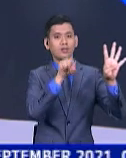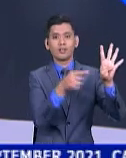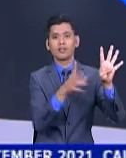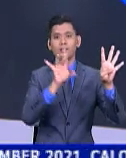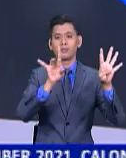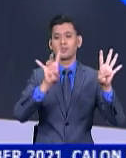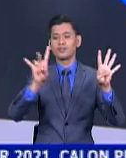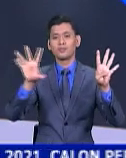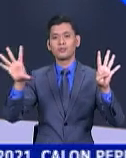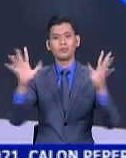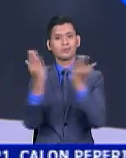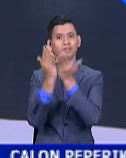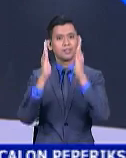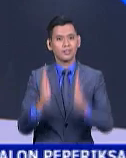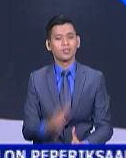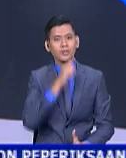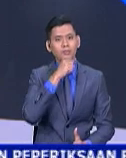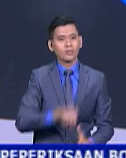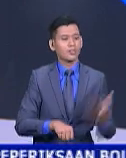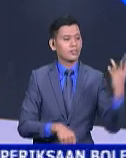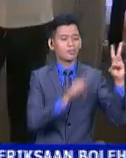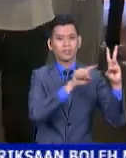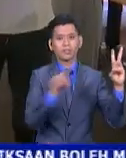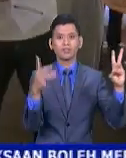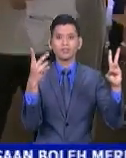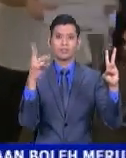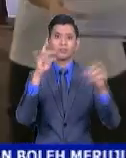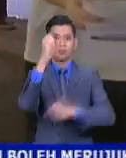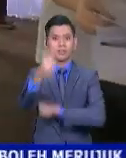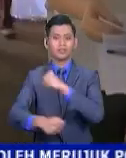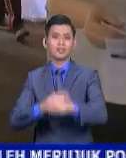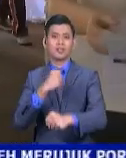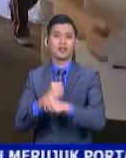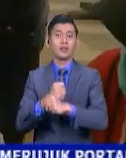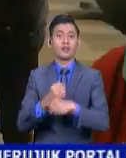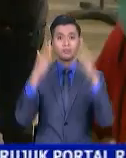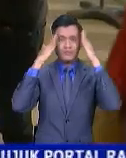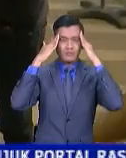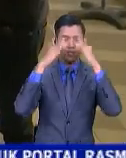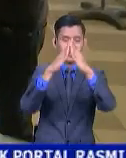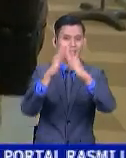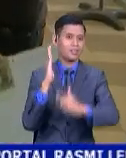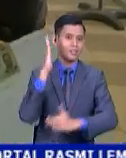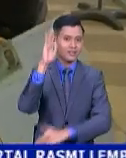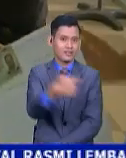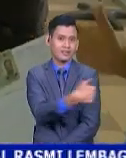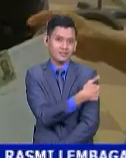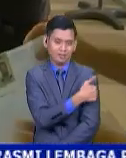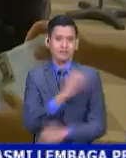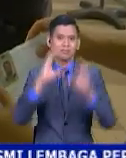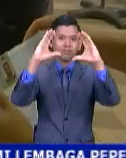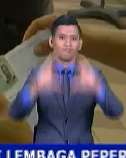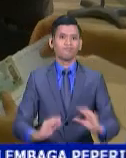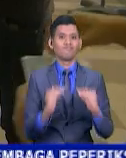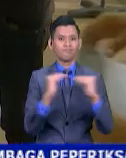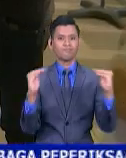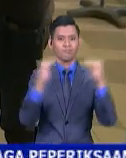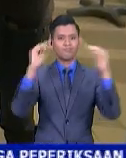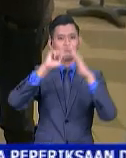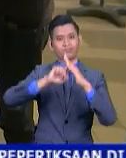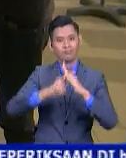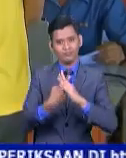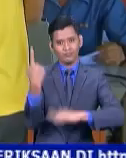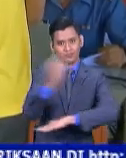42,875 pelajar berusia 16 hingga 17 tahun di Pahang menerima vaksin COVID-19 secara berperingkat bermula hari